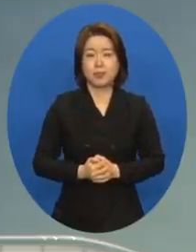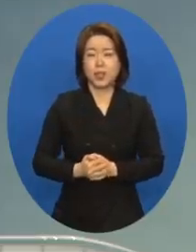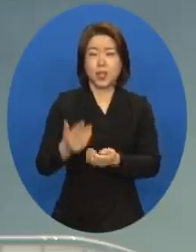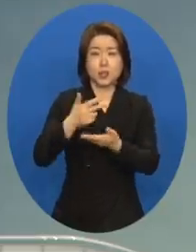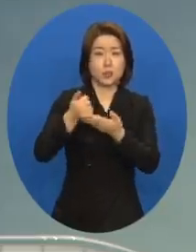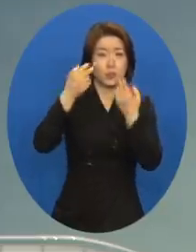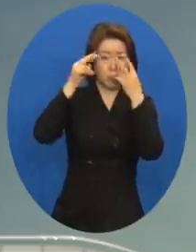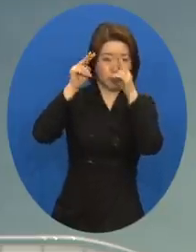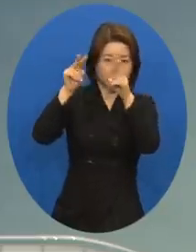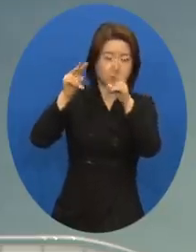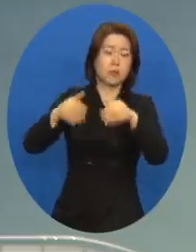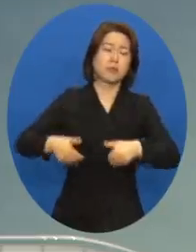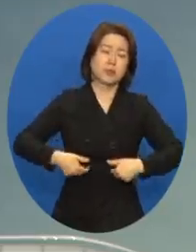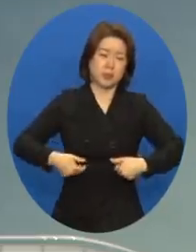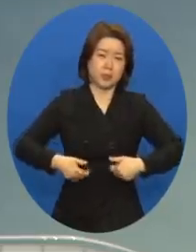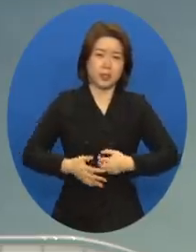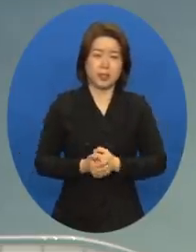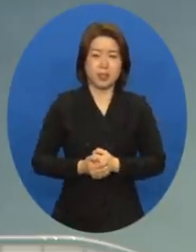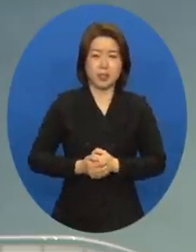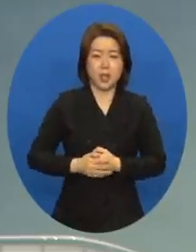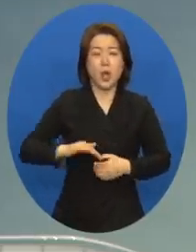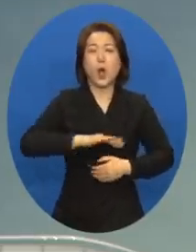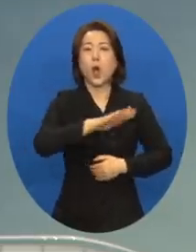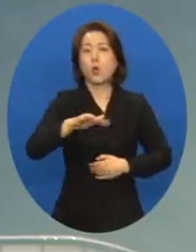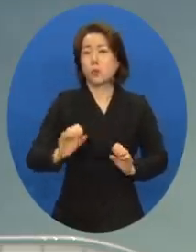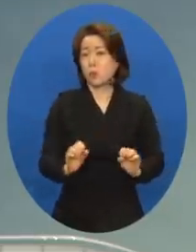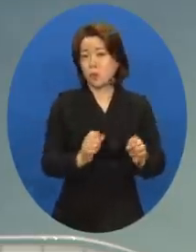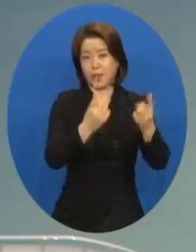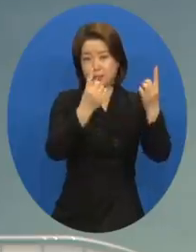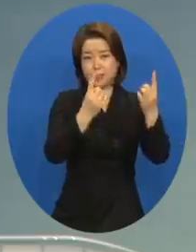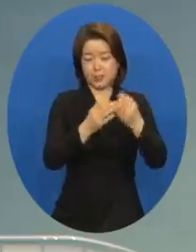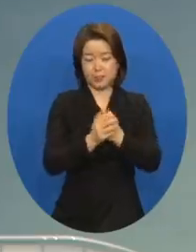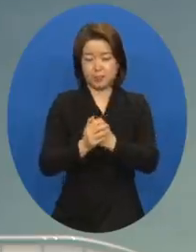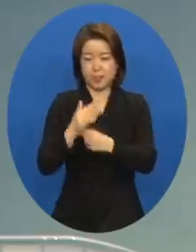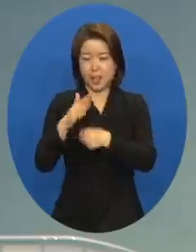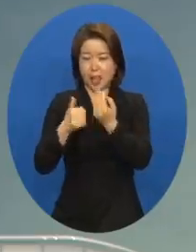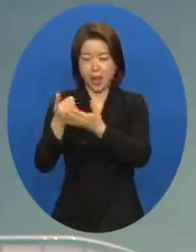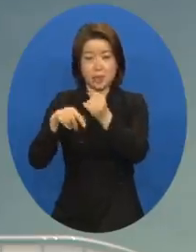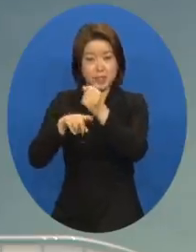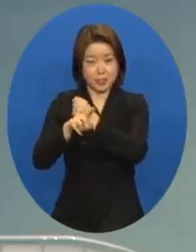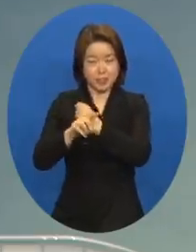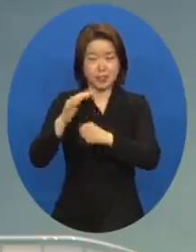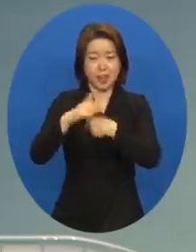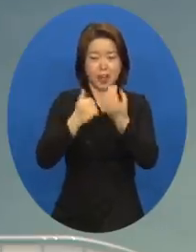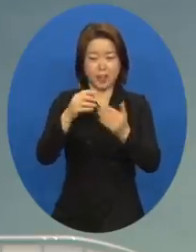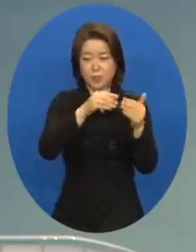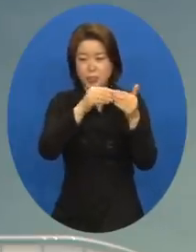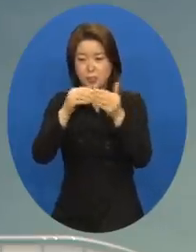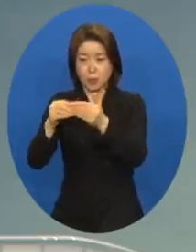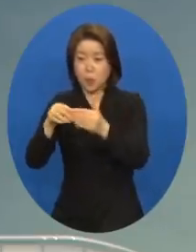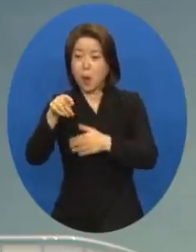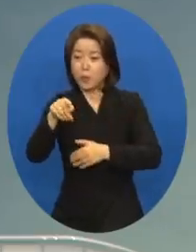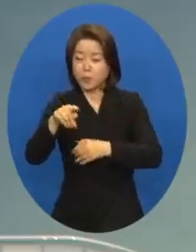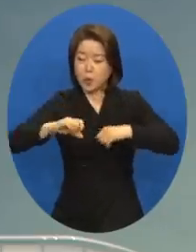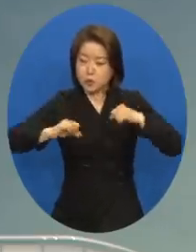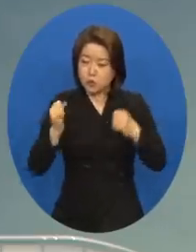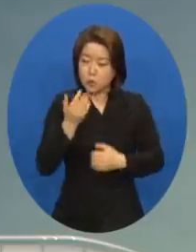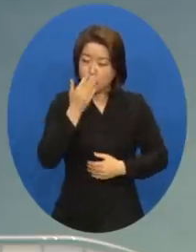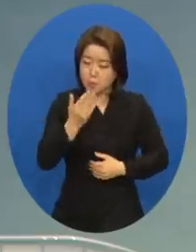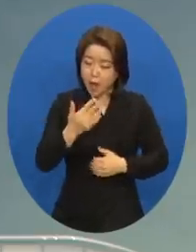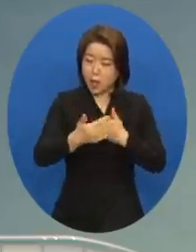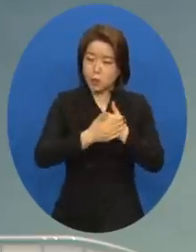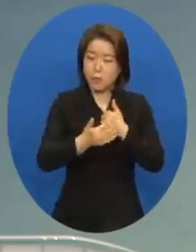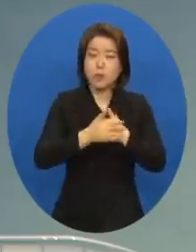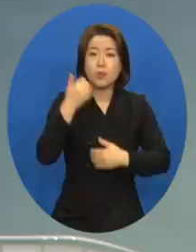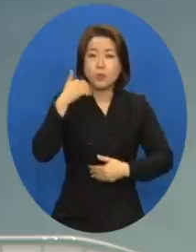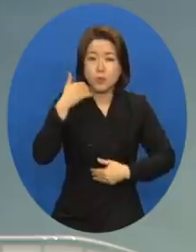주님을 바라봐야 됩니다. 우리로 하여금 하나님의 뜻, 하나님의 인도하심에 순종할 수 있게 해주시는 분은